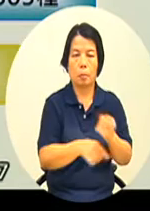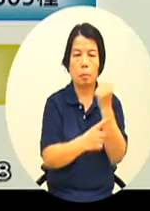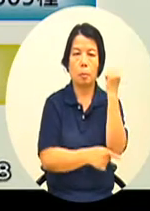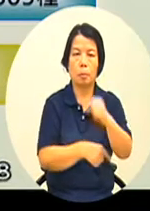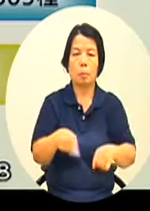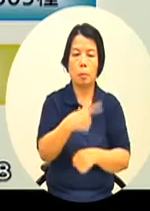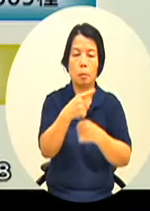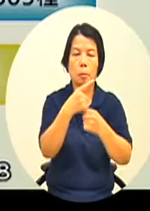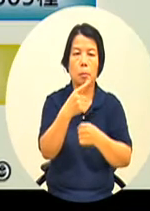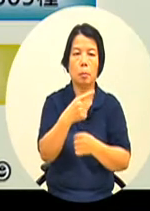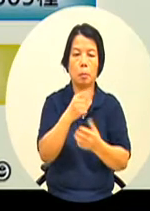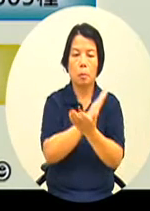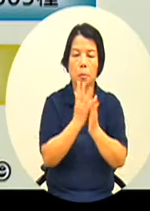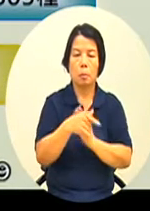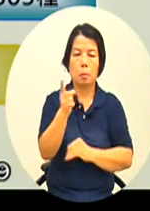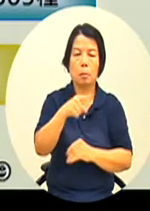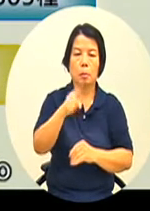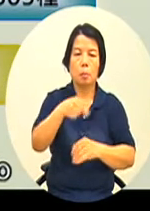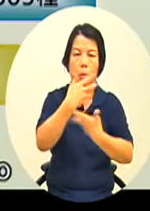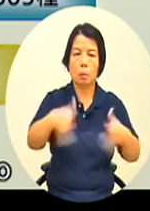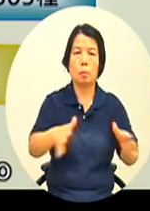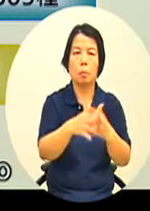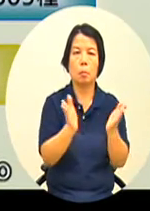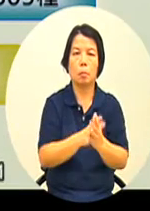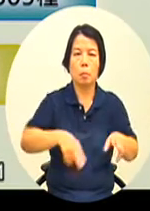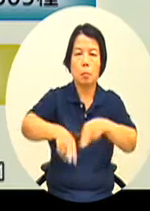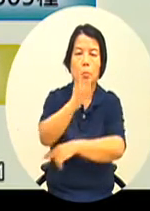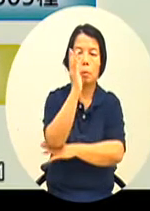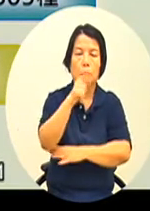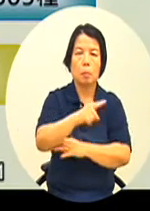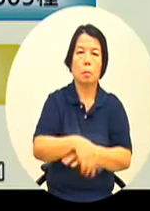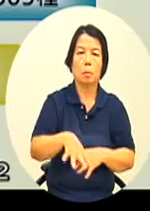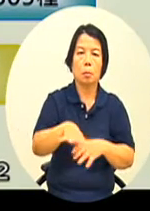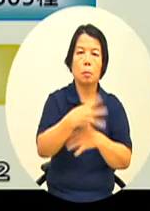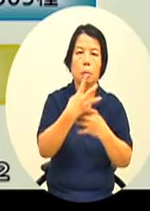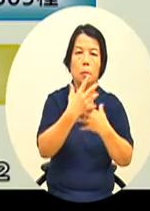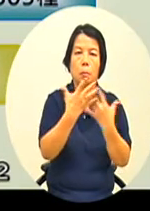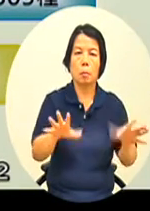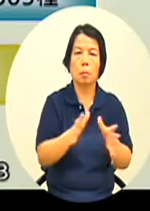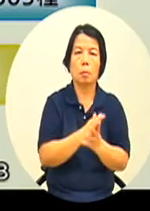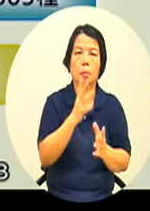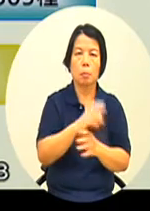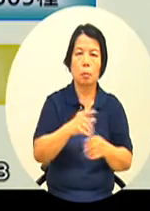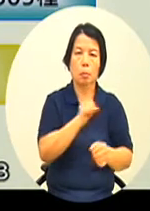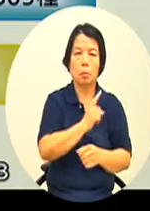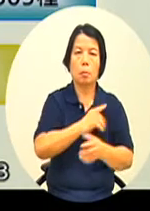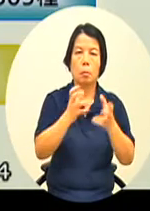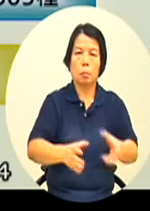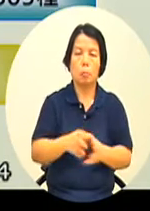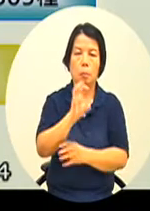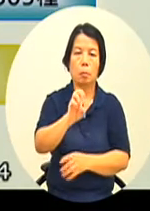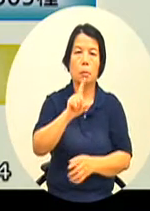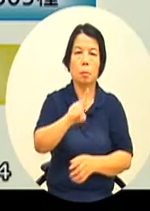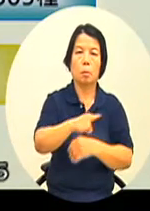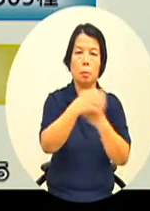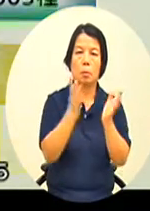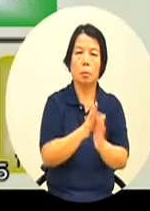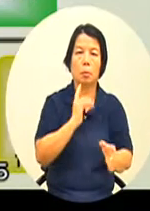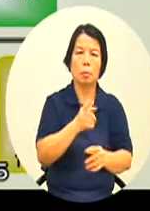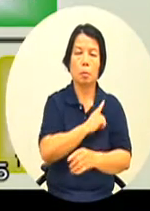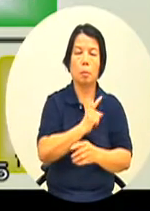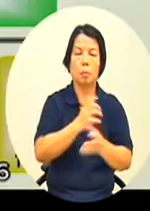括自治法规396种，行政规则704种，其中自治条例有91种，自治规则有